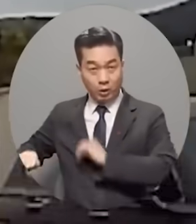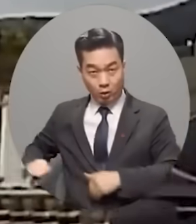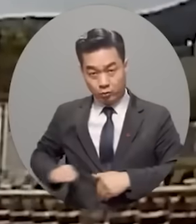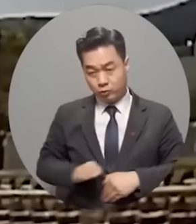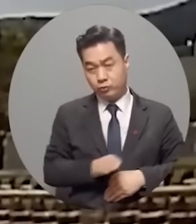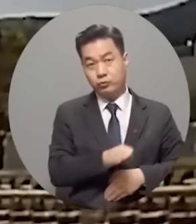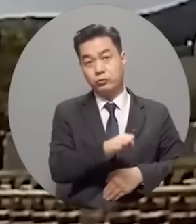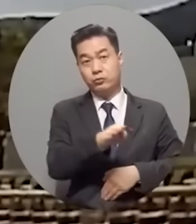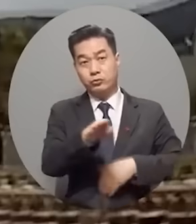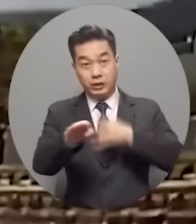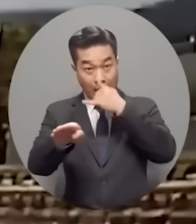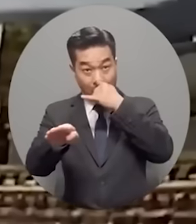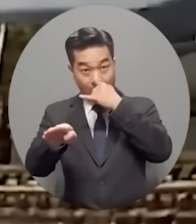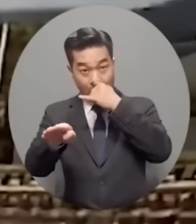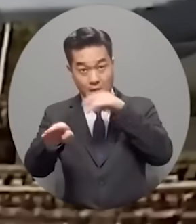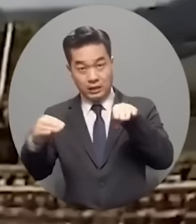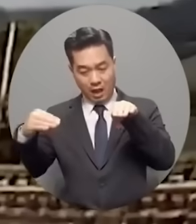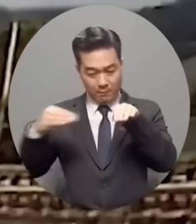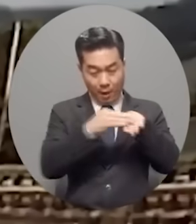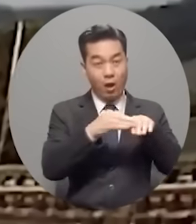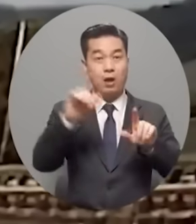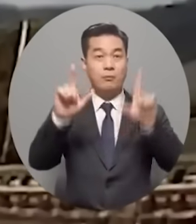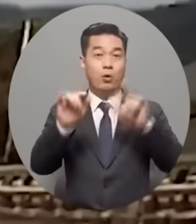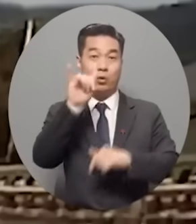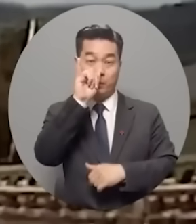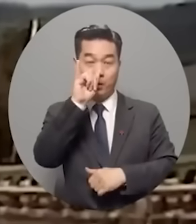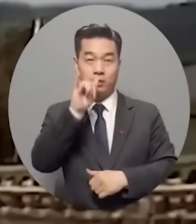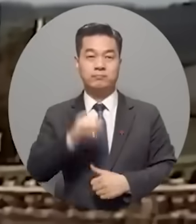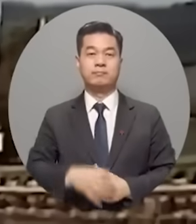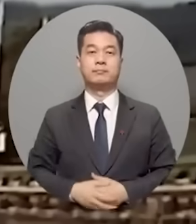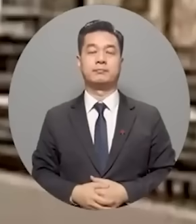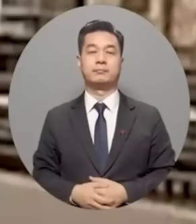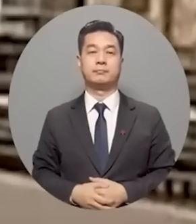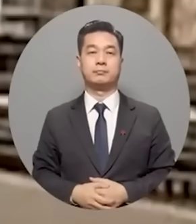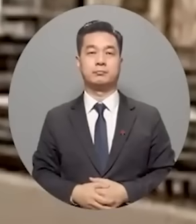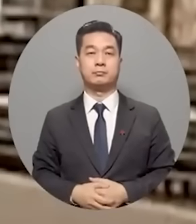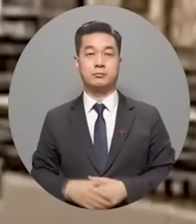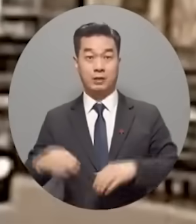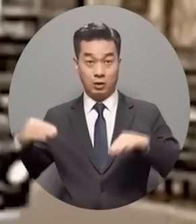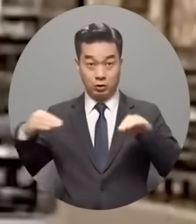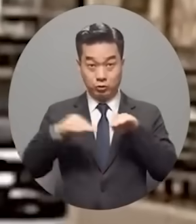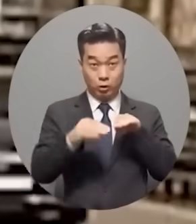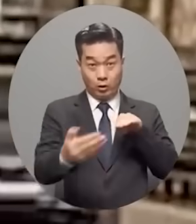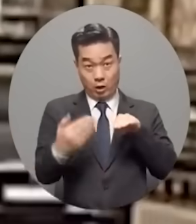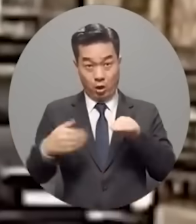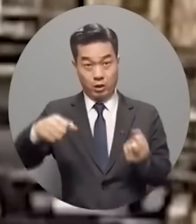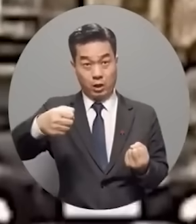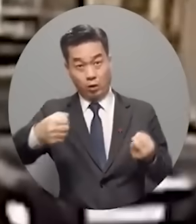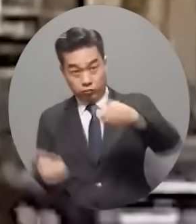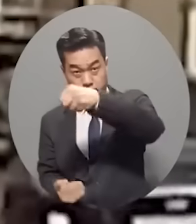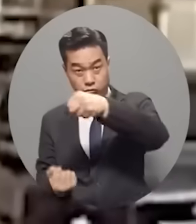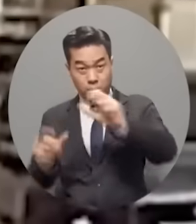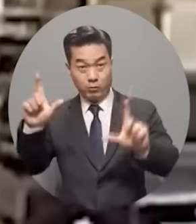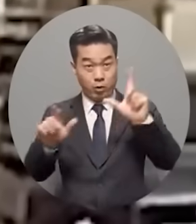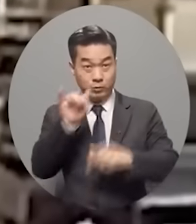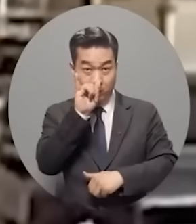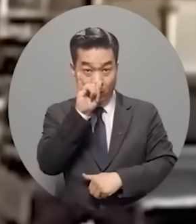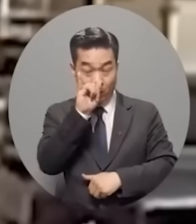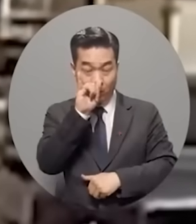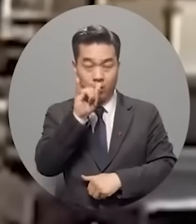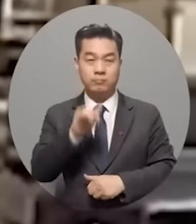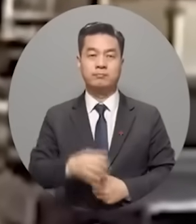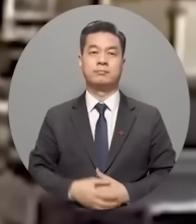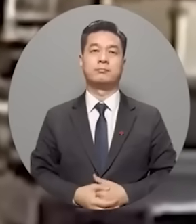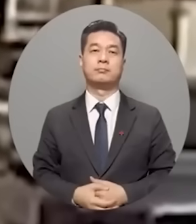커브길을 따라 달려오다가 차를 들이받는 장면이 담겨 있습니다. 충돌 직전 핸들을 우측으로 급히 꺾는 모습도